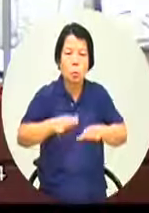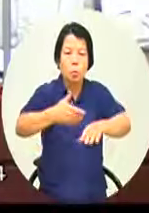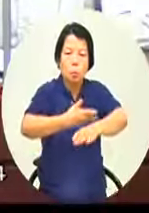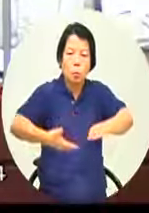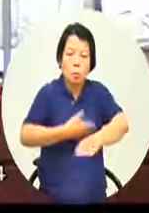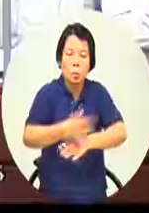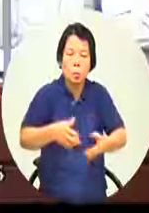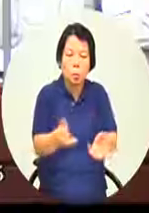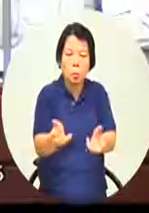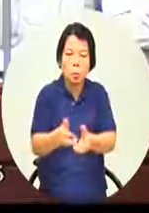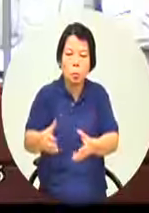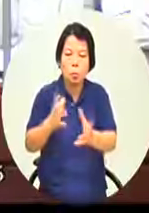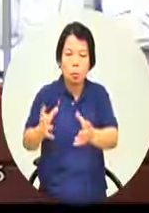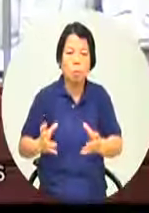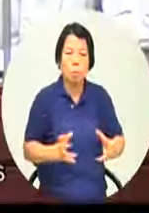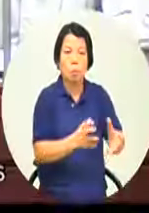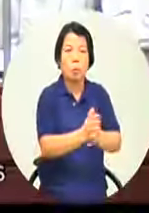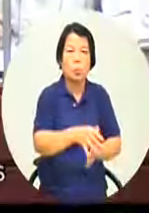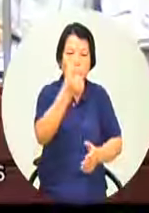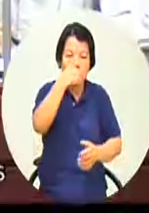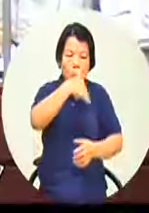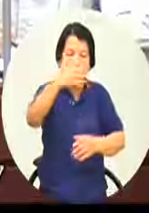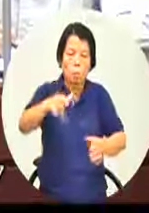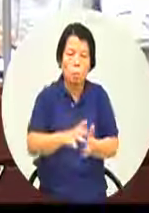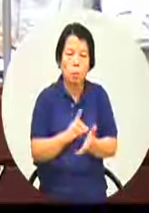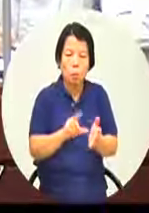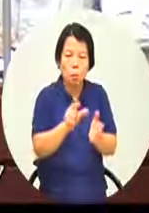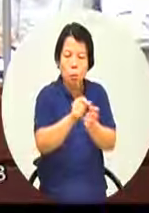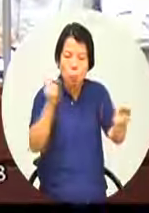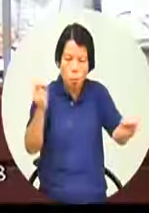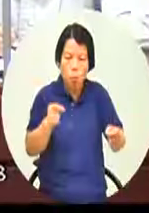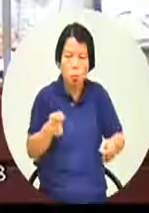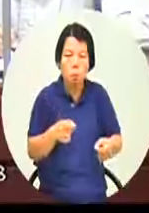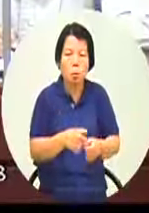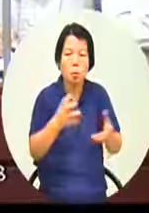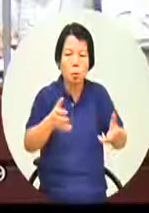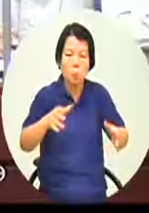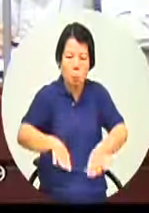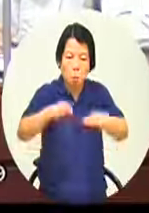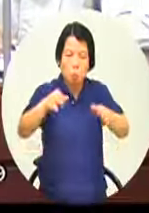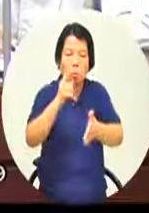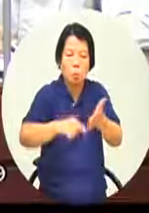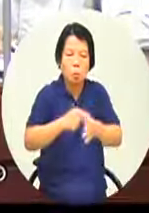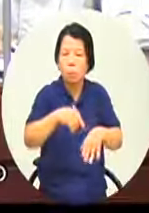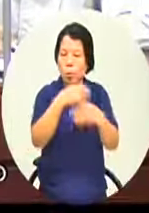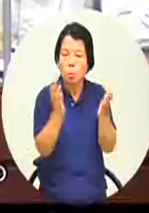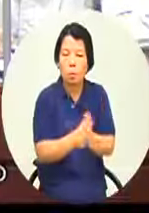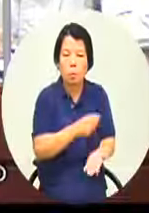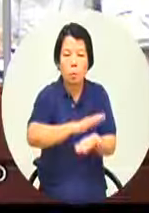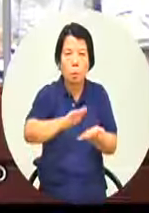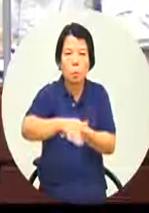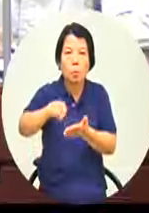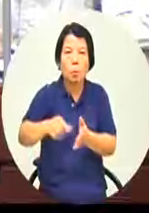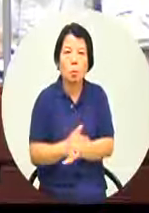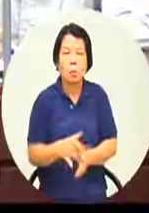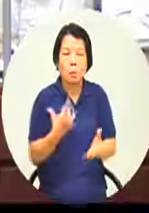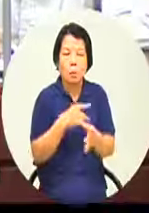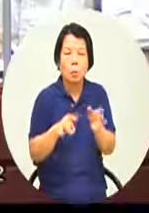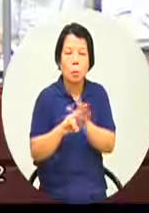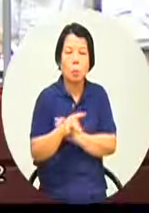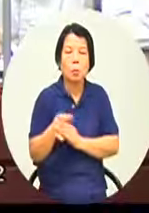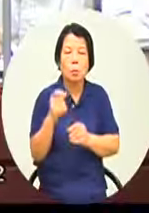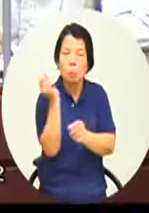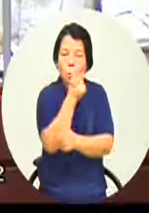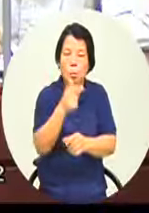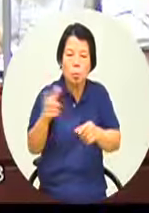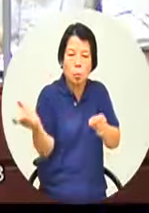决了很多凤山地区常年淹水的一个区域哈。那刚议员有提到这一个像尼伯特台风哈，尼伯特台风它